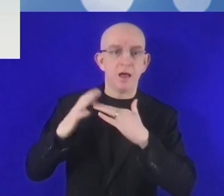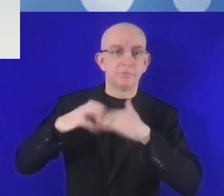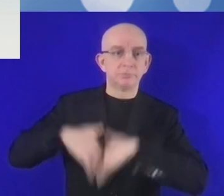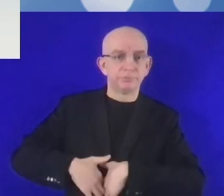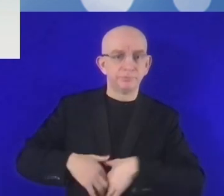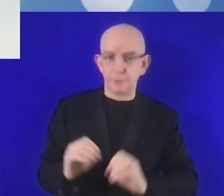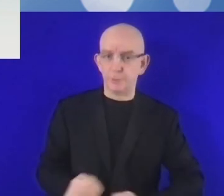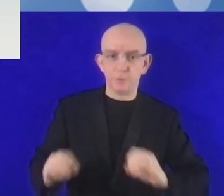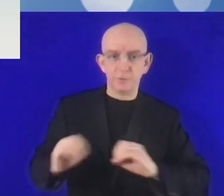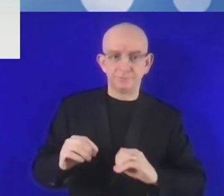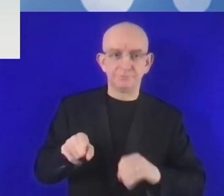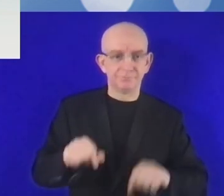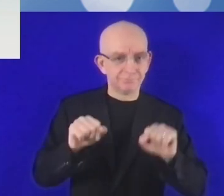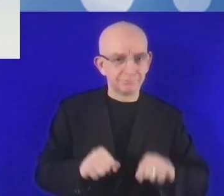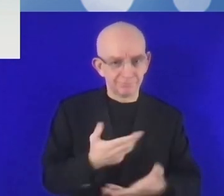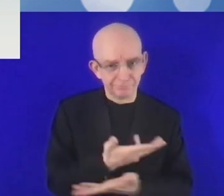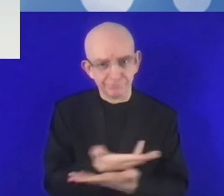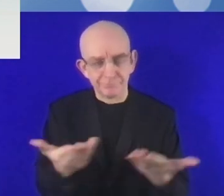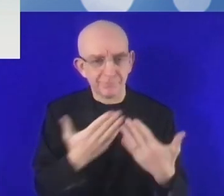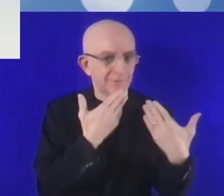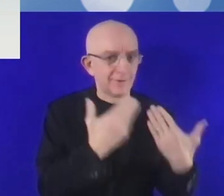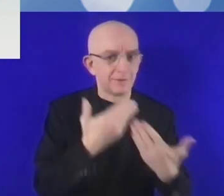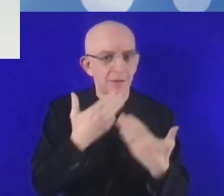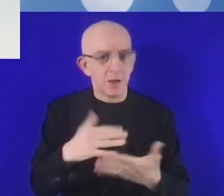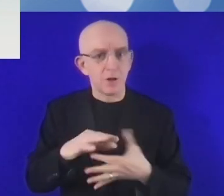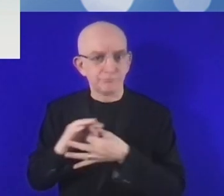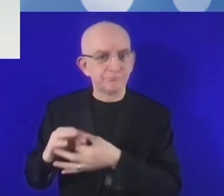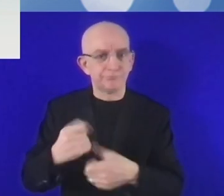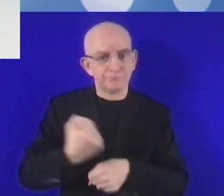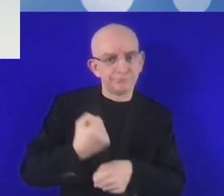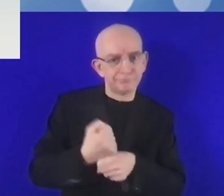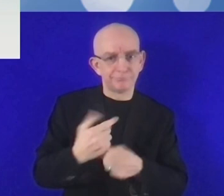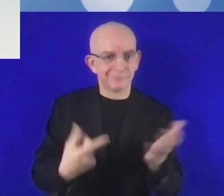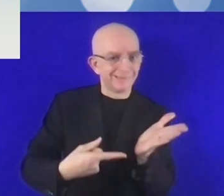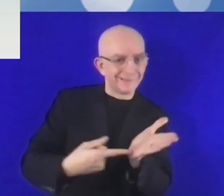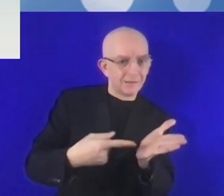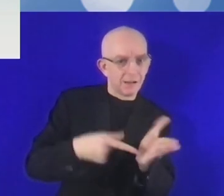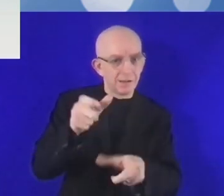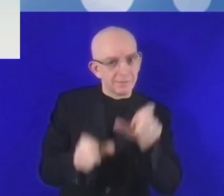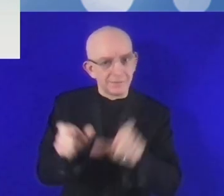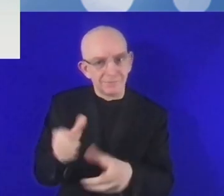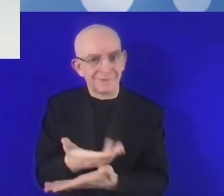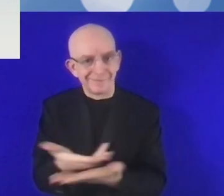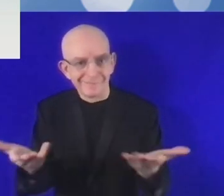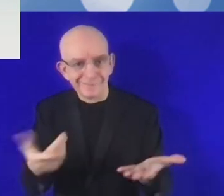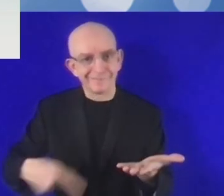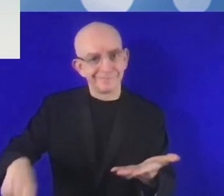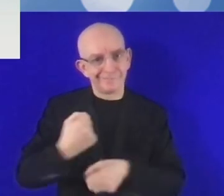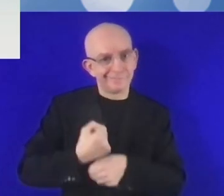нормальную жизнь почти бесперебойно. Это стало возможным благодаря сотрудничеству,